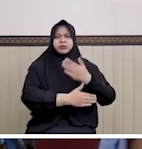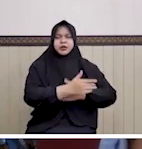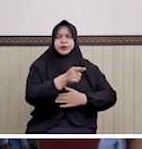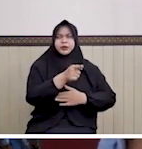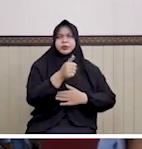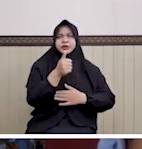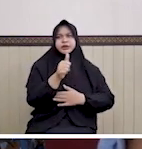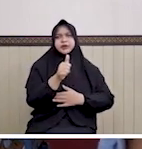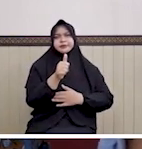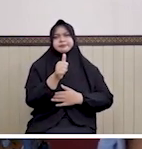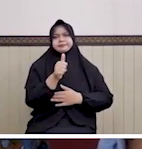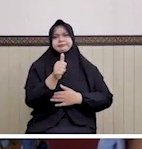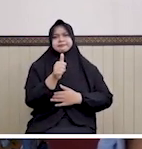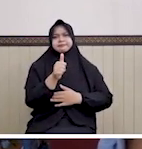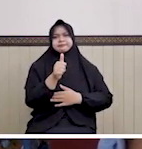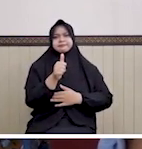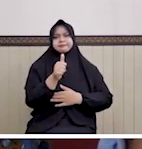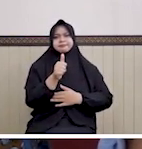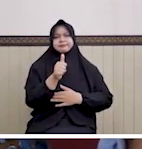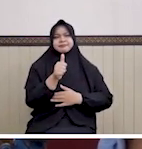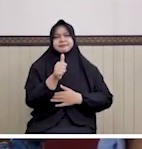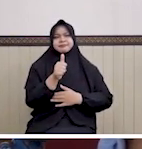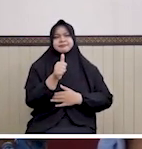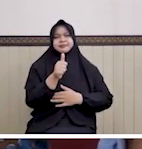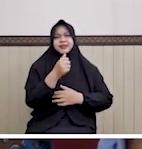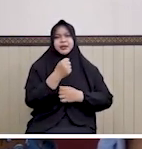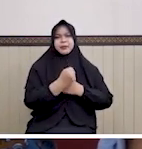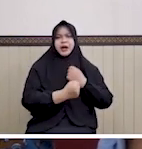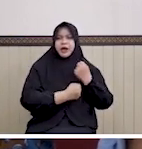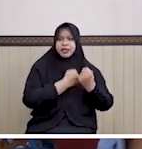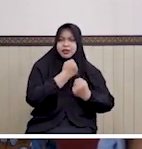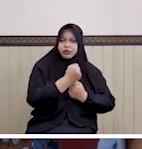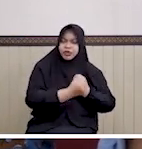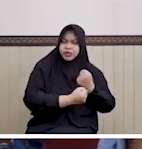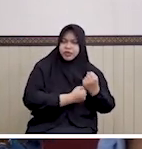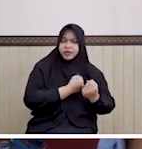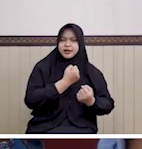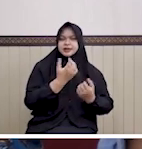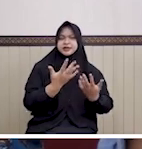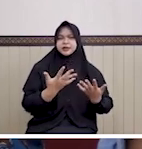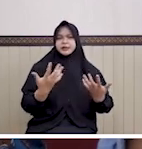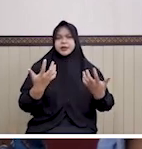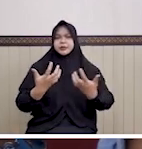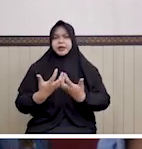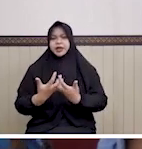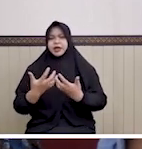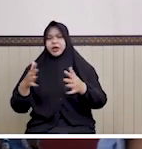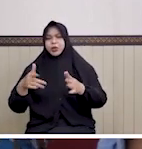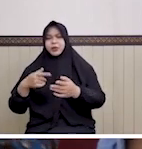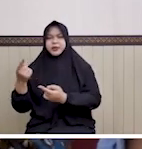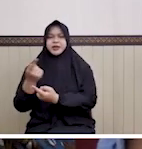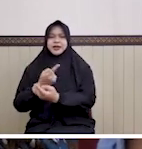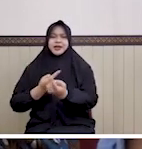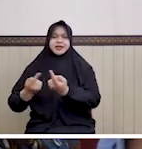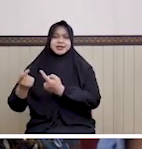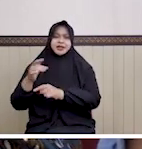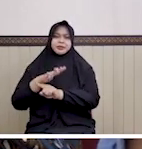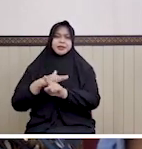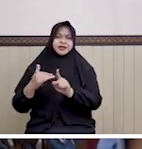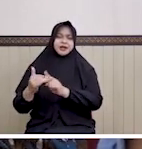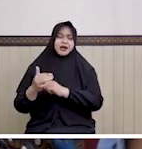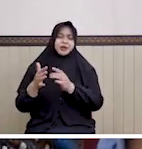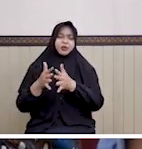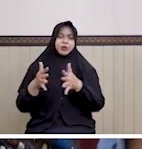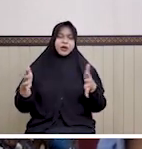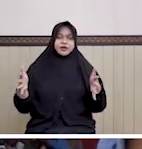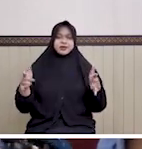bisa ini ya apa namanya beraktivitas bersinergi ataupun berinteraksi dengan masyarakat luas